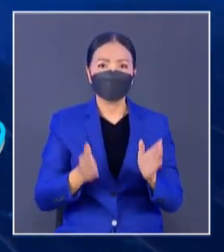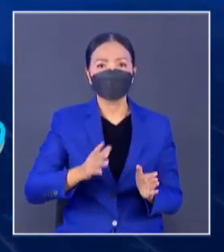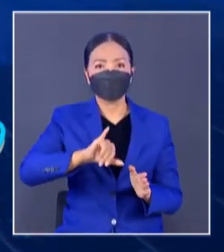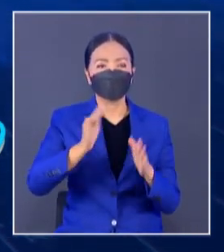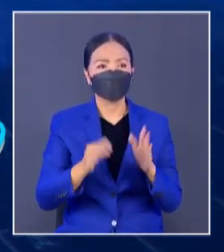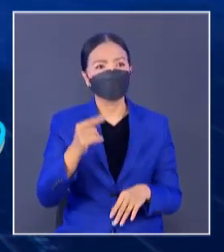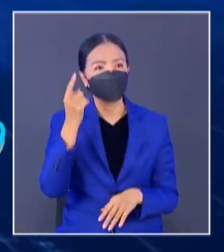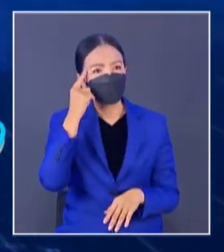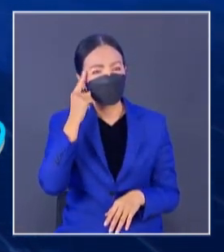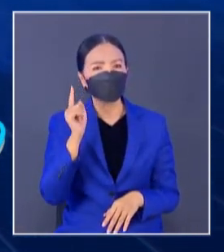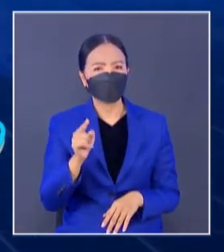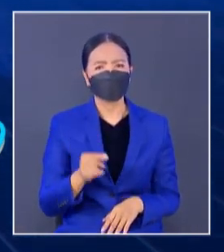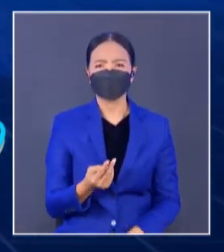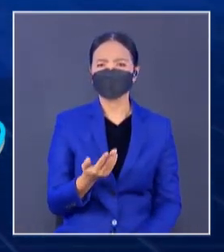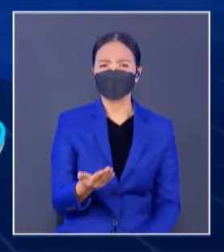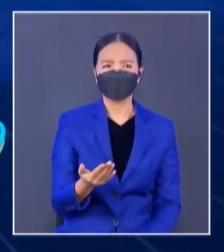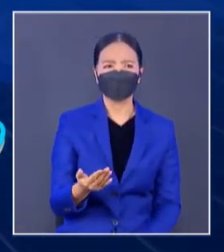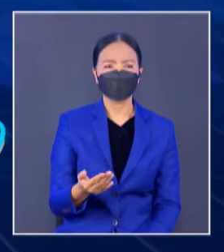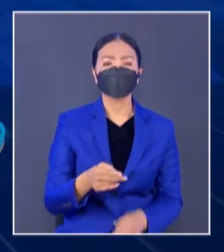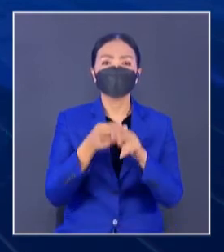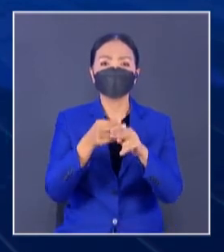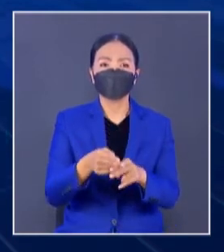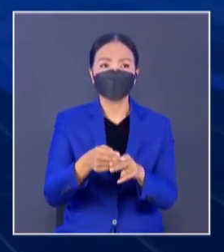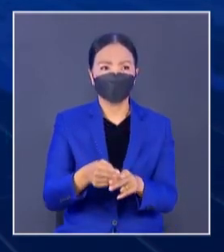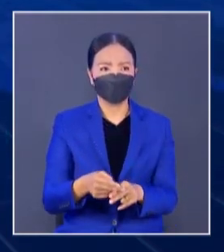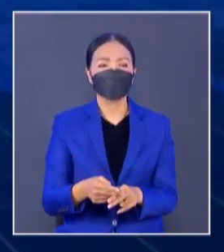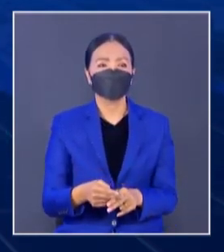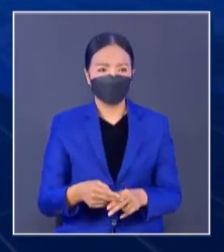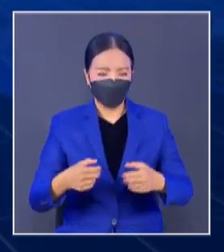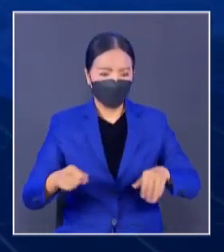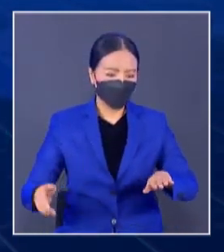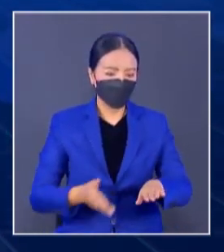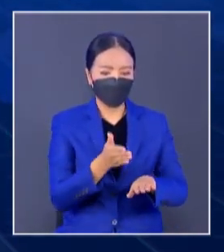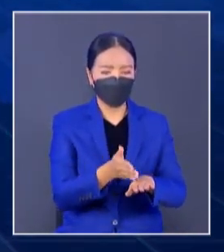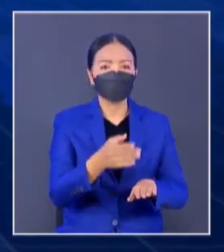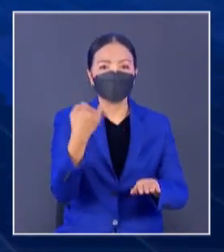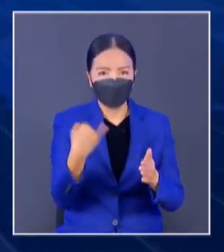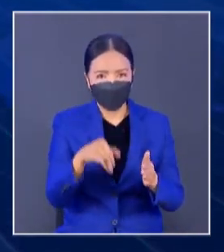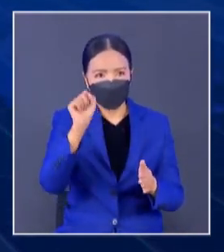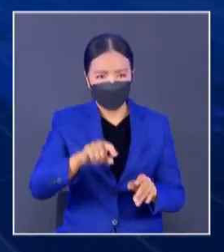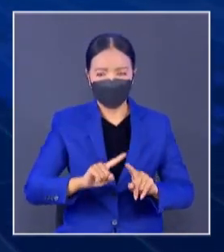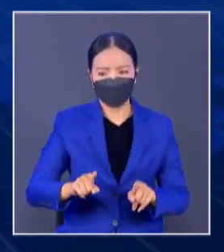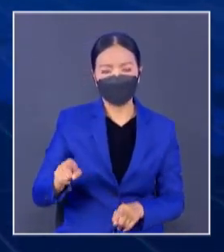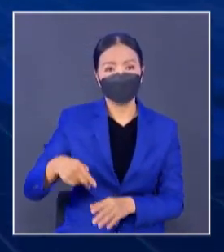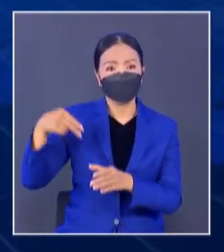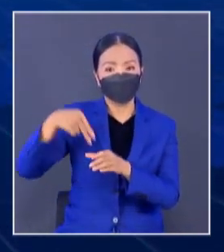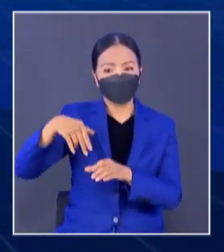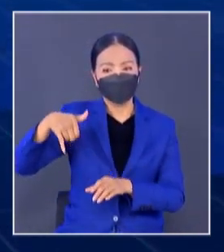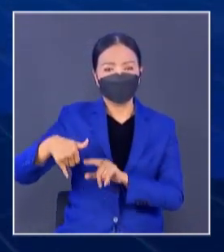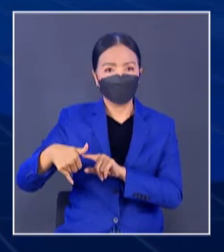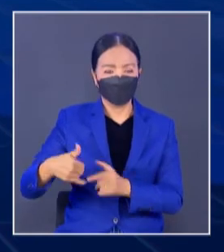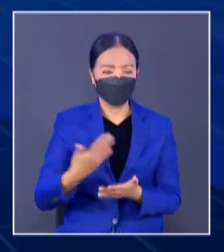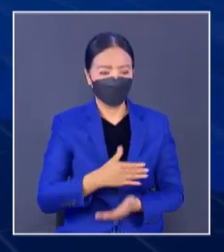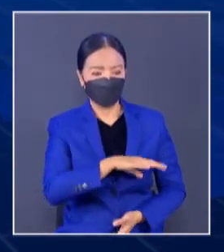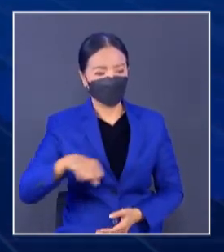กว่าเป็นกรณีนี้นะครับเคสที่เกิดขึ้นนี้จอดผิดมันก็ส่วนหนึ่งแต่ว่าทางปั๊มมาเรียกเก็บเงินเนี่ยมันก็อีกส่วนหนึ่